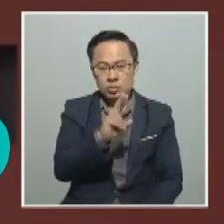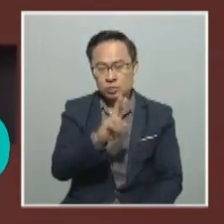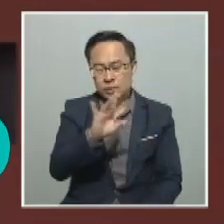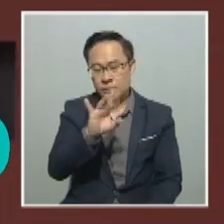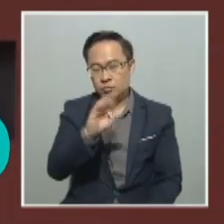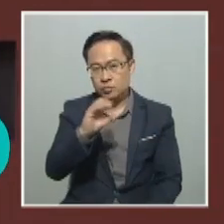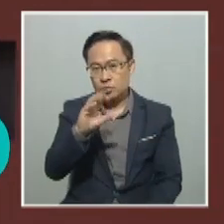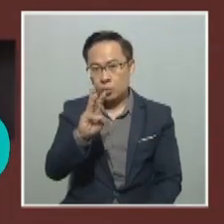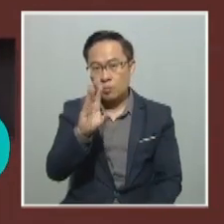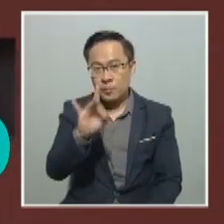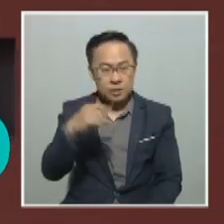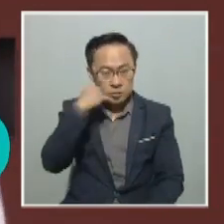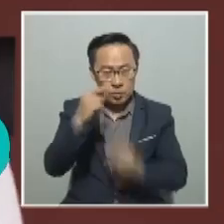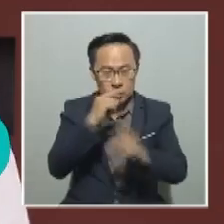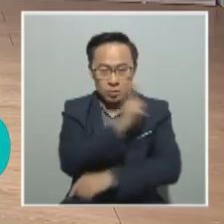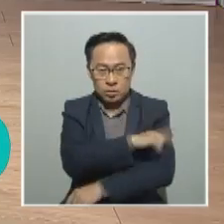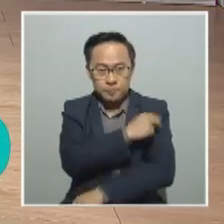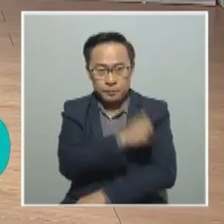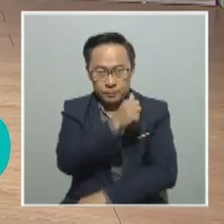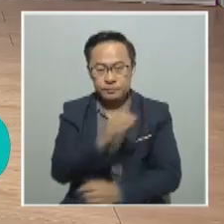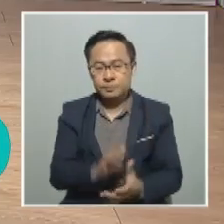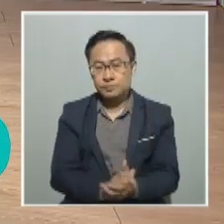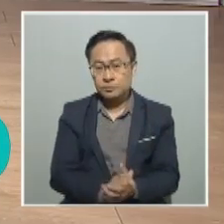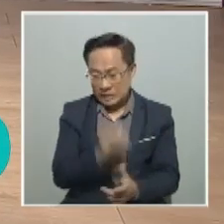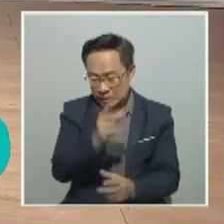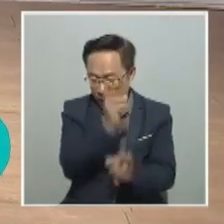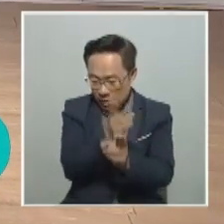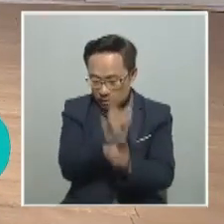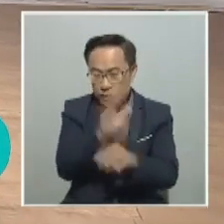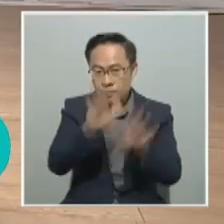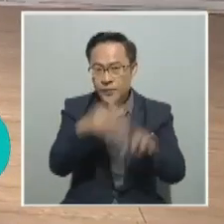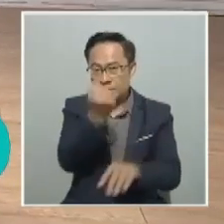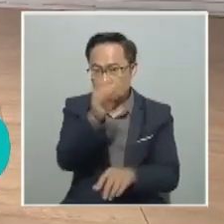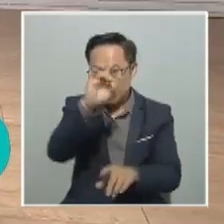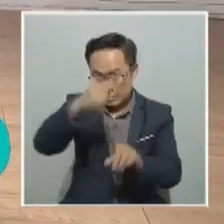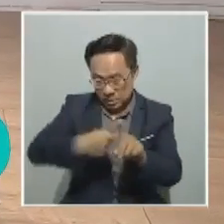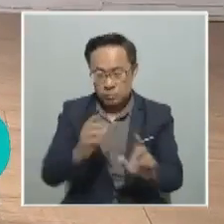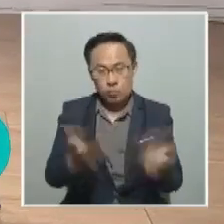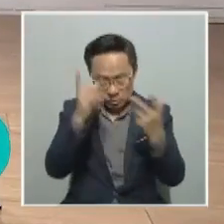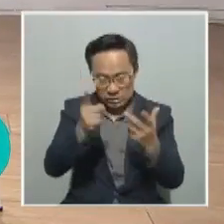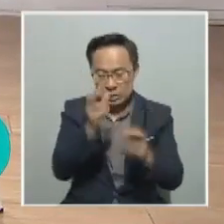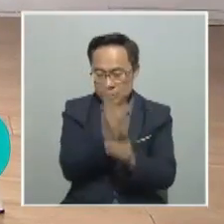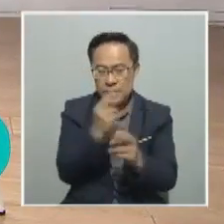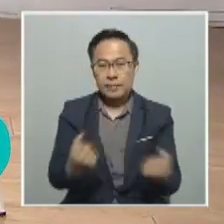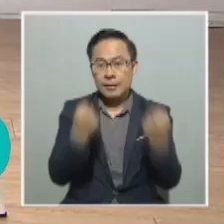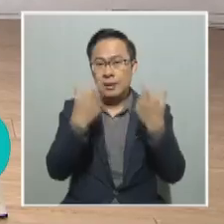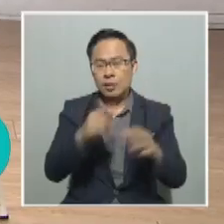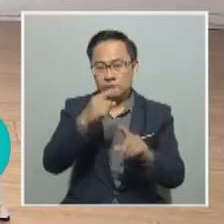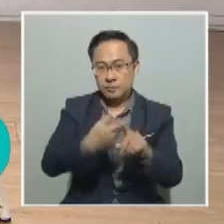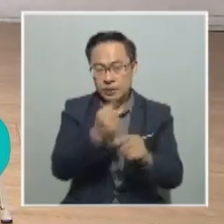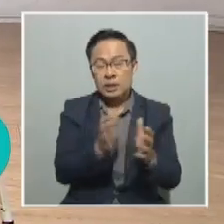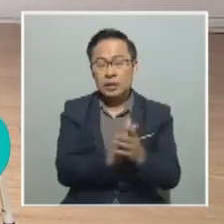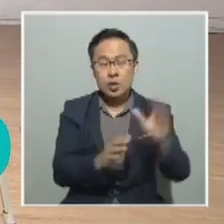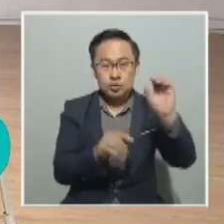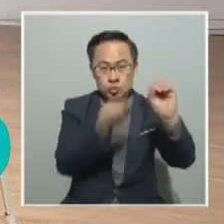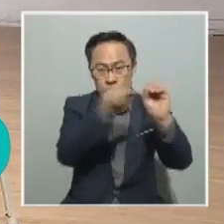022480068อันนี้ถามคำถามได้กับคุณหมอโดยตรงเลยค่ะ ปกติคุณหมอบอก18เดือนต้องหายถ้าไม่หายแล้วครับคุณหมออ ่ะคือหลักการคืองี้ฮะเราบอกแล้ว6เดือนเนี่ยธรรมชาติ